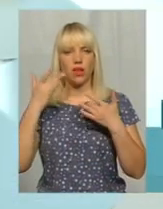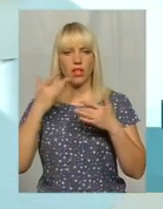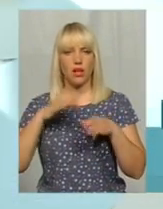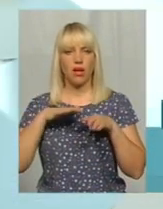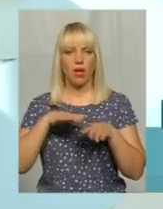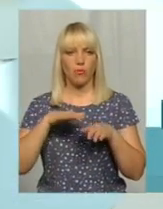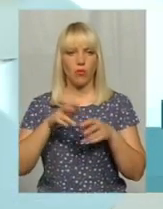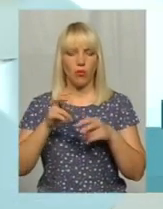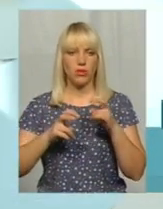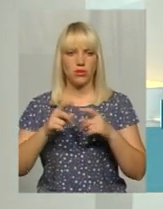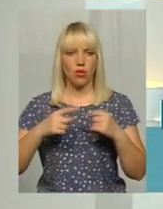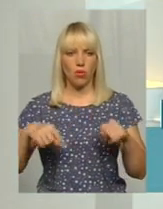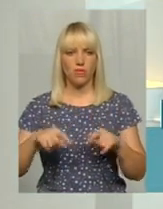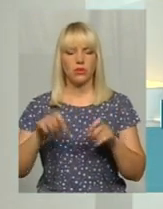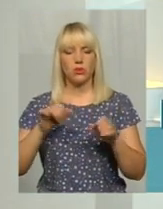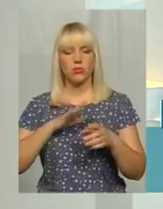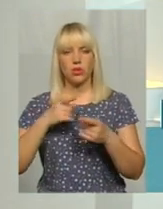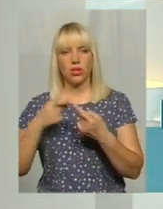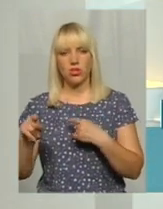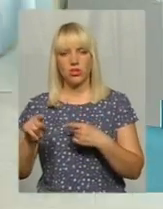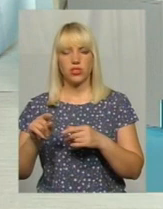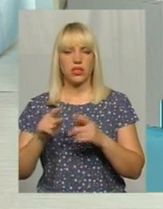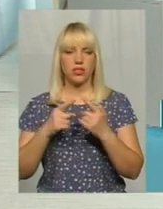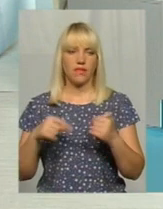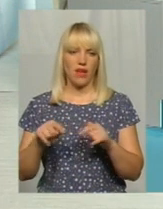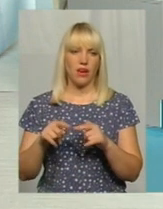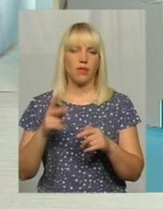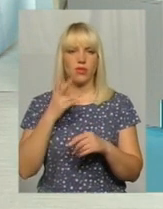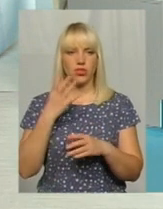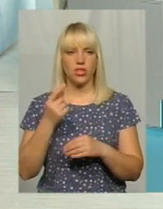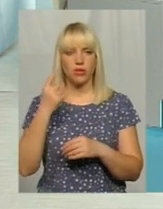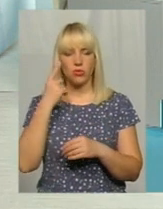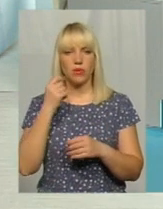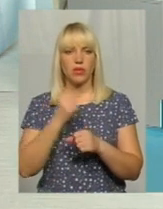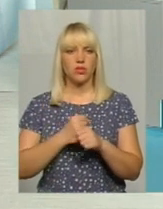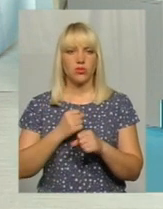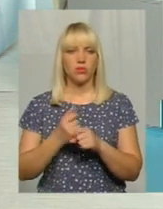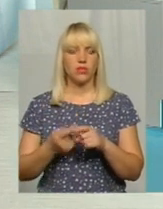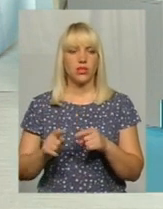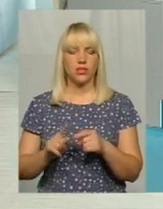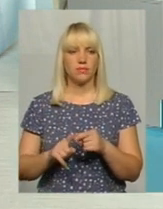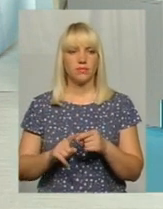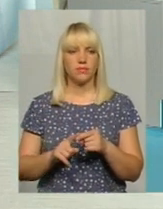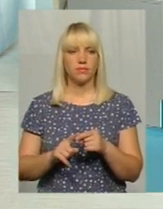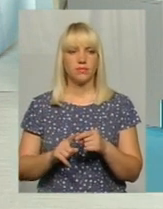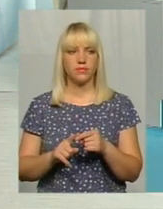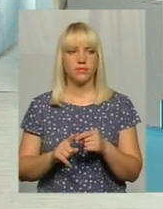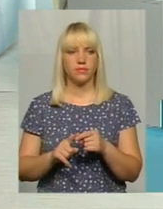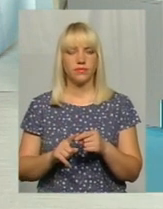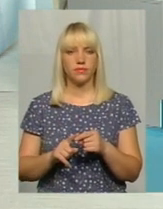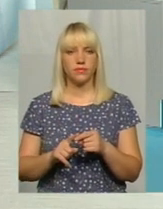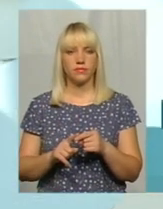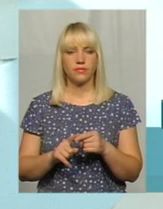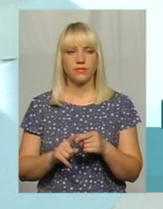можливо, якась інша сфера. Ми ще поки що працюємо над цим заходом і будемо інформувати вже у